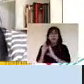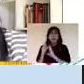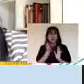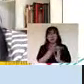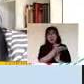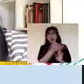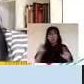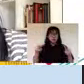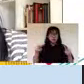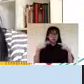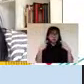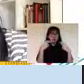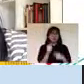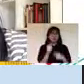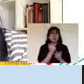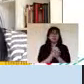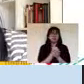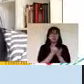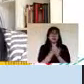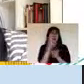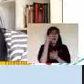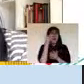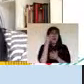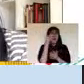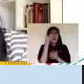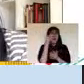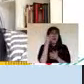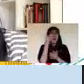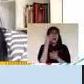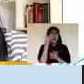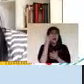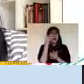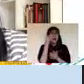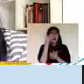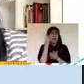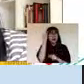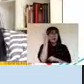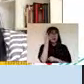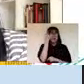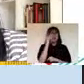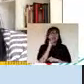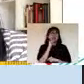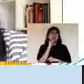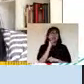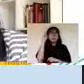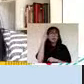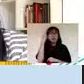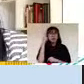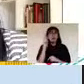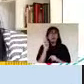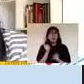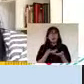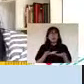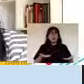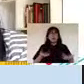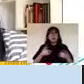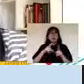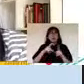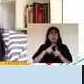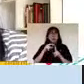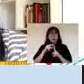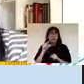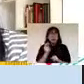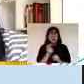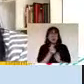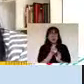diketahui bahwa RUU Perlindungan Data Pribadi adalah inisiatif dari pemerintah, dan di lingkup DPR RI, RUU PDP sudah dalam proses